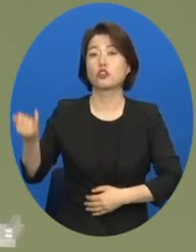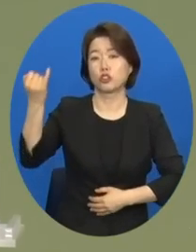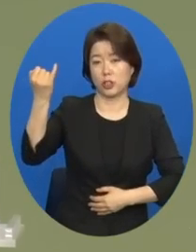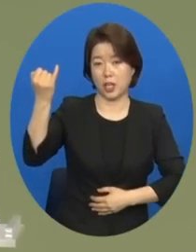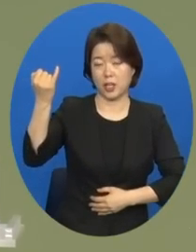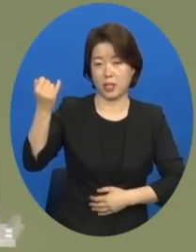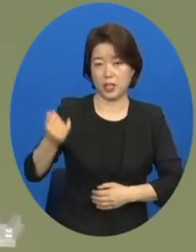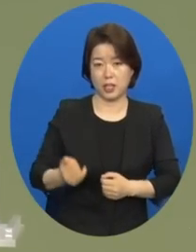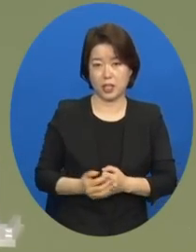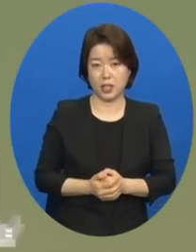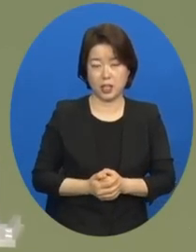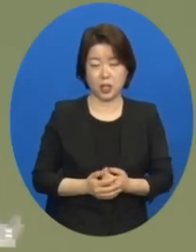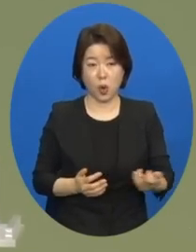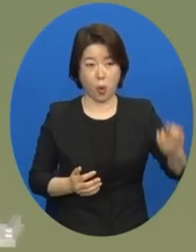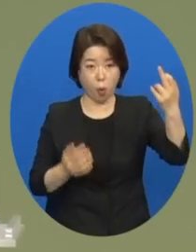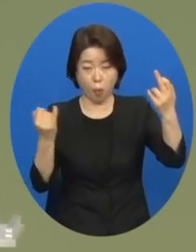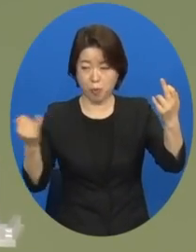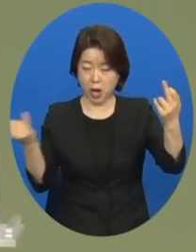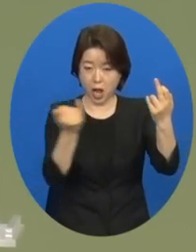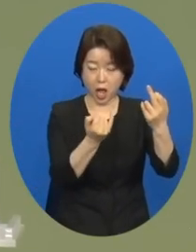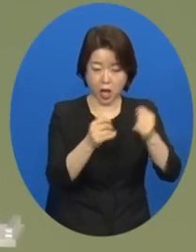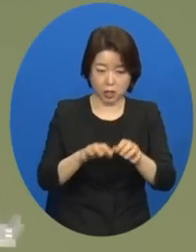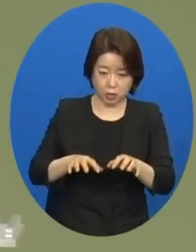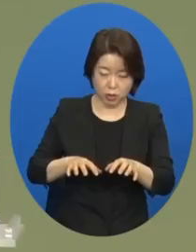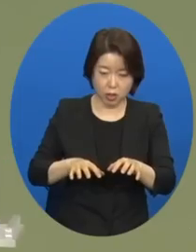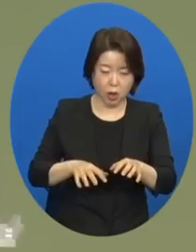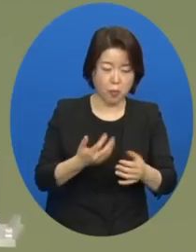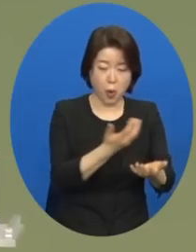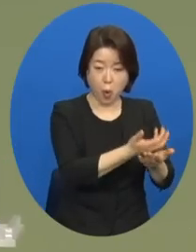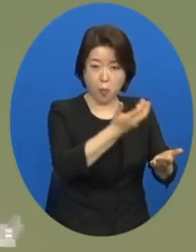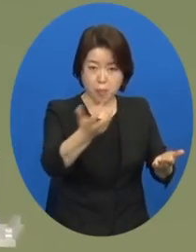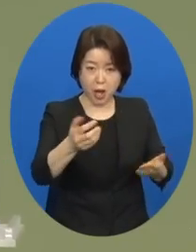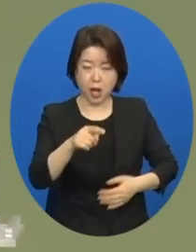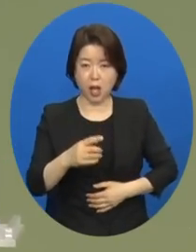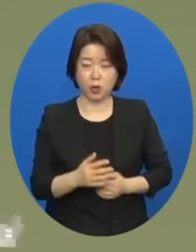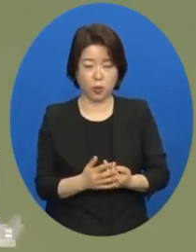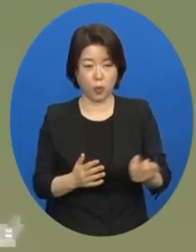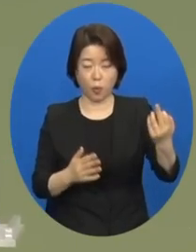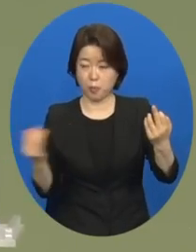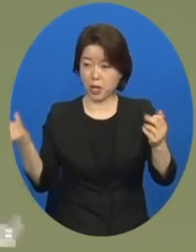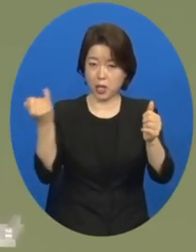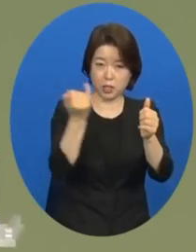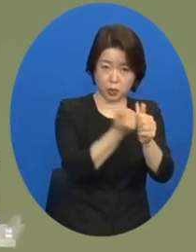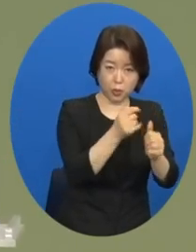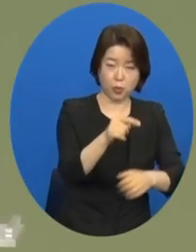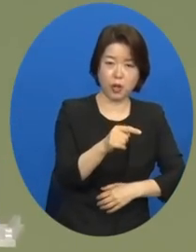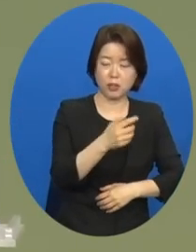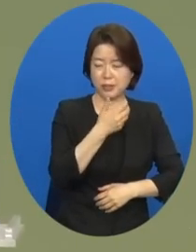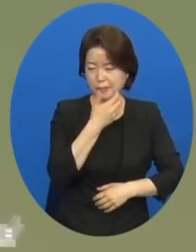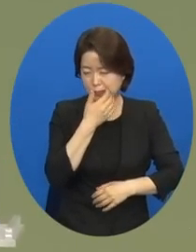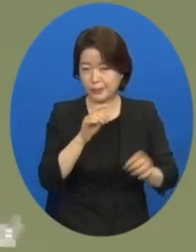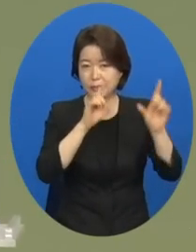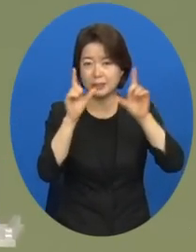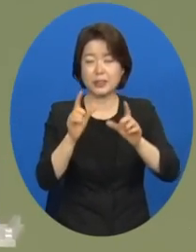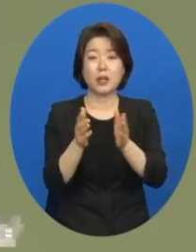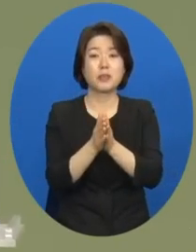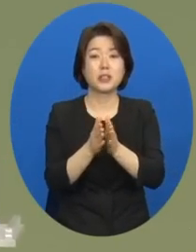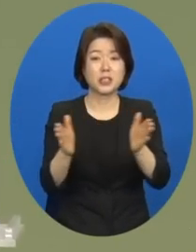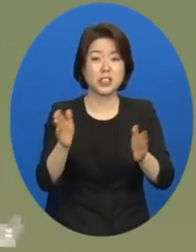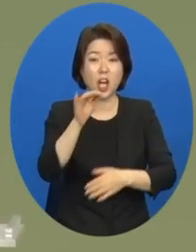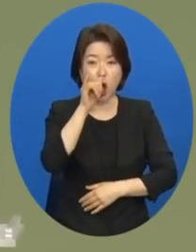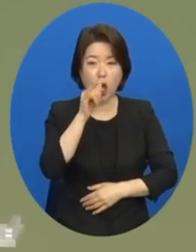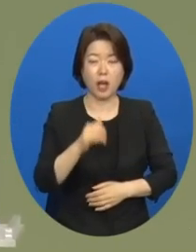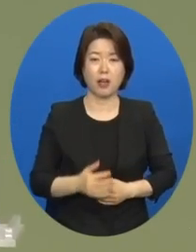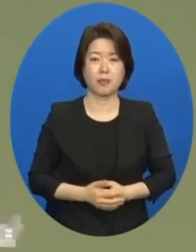오빠인 아브라함과 정처 없이 우르르 떠났어요 그러니까 오빠와 결혼을 한 것부터 수치의 삶으로 시작되었다고 할 수